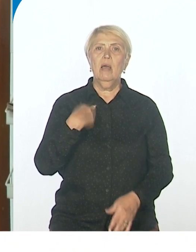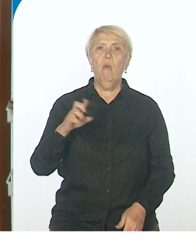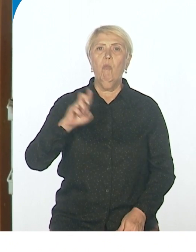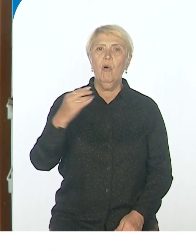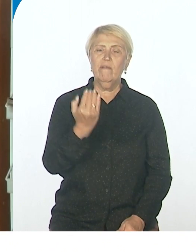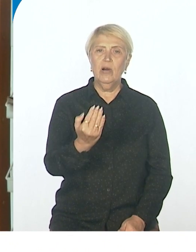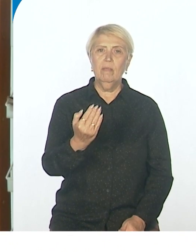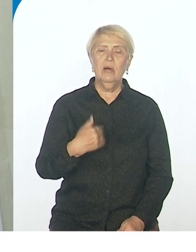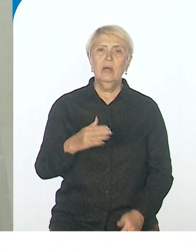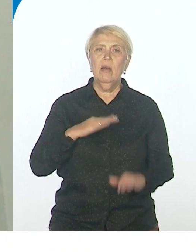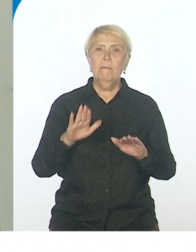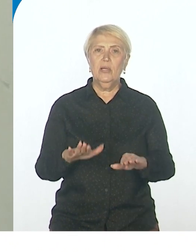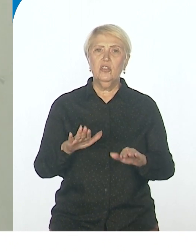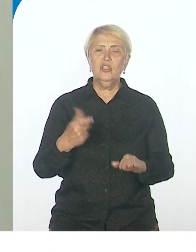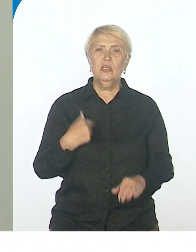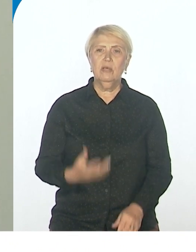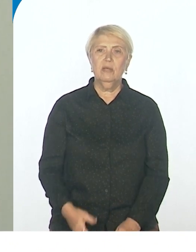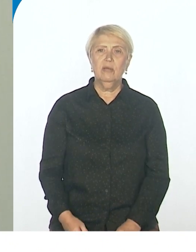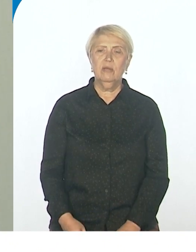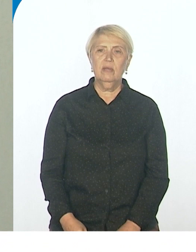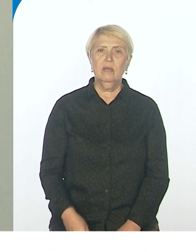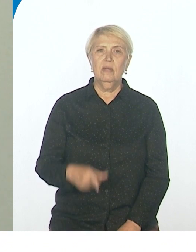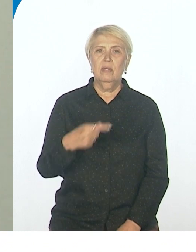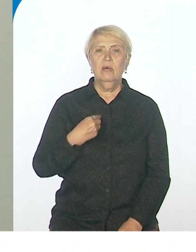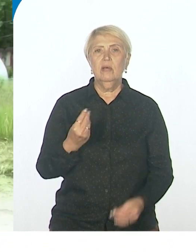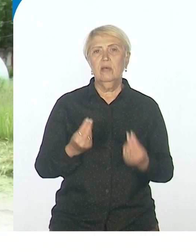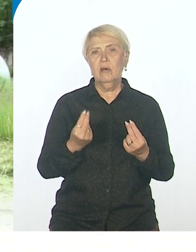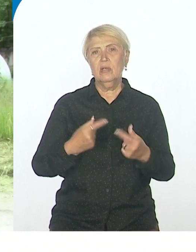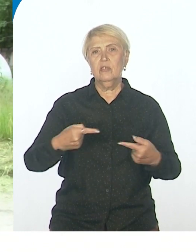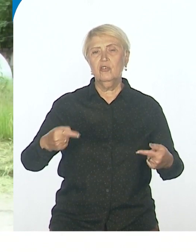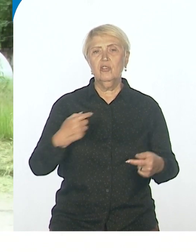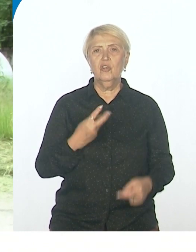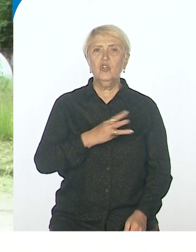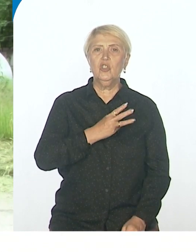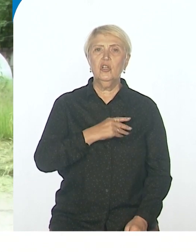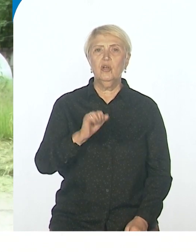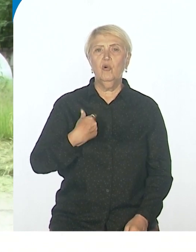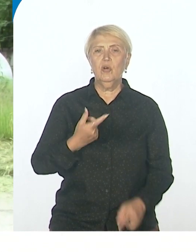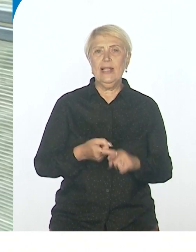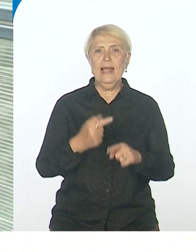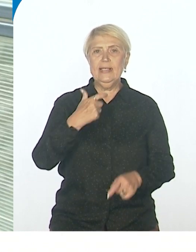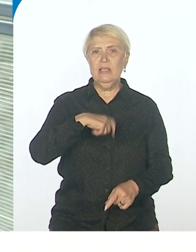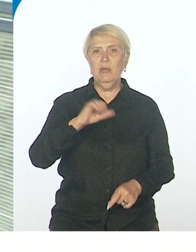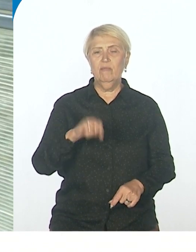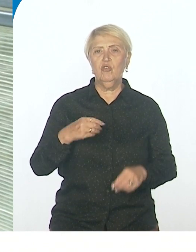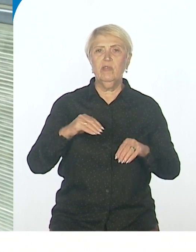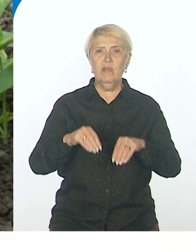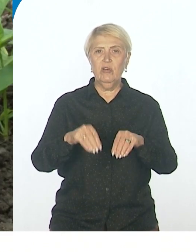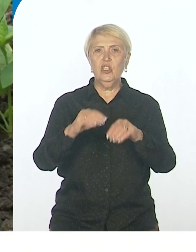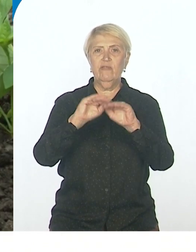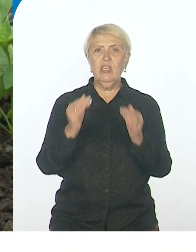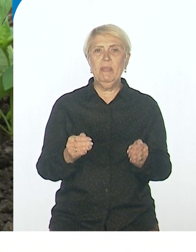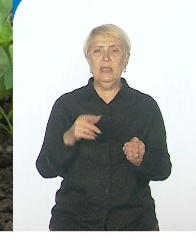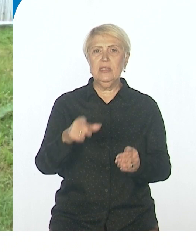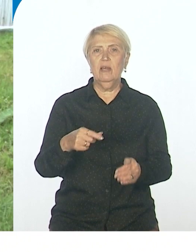Поддержать постояльцев здесь стараются. Подопечным устраивают интересный досуг. Желающие могут для себя и вырастить овощи в теплице.